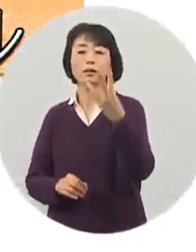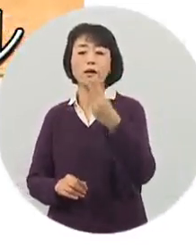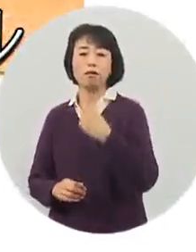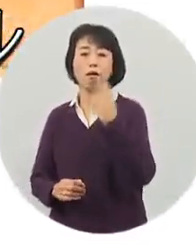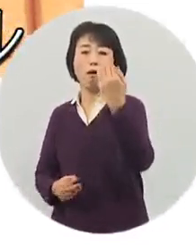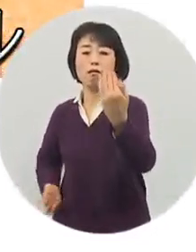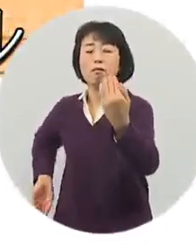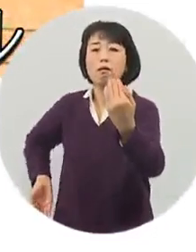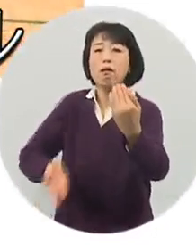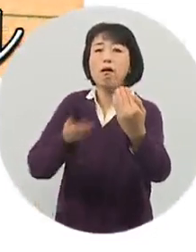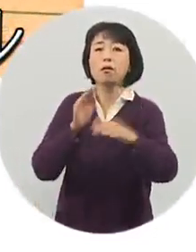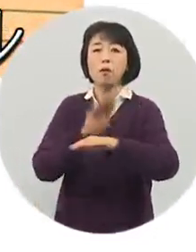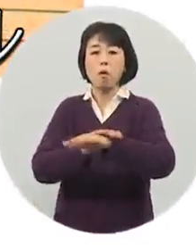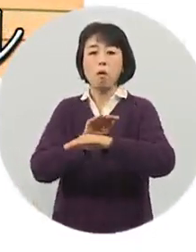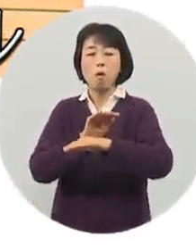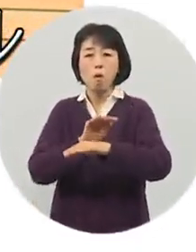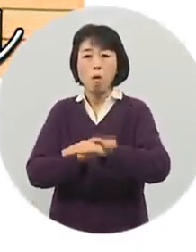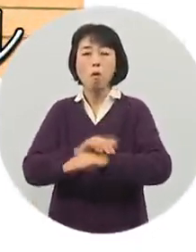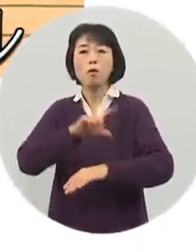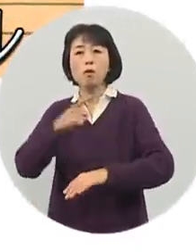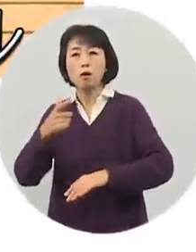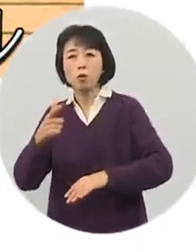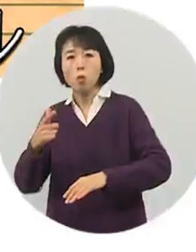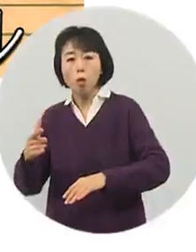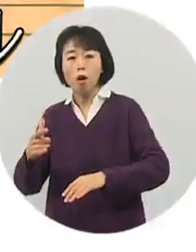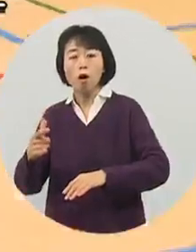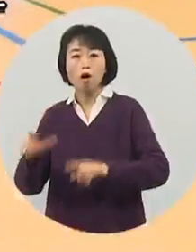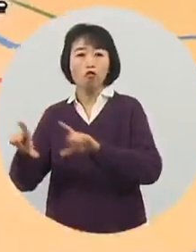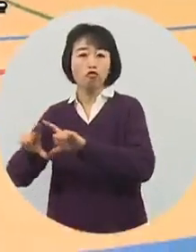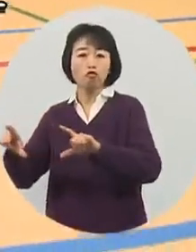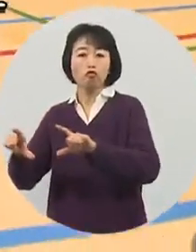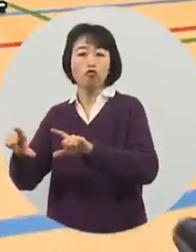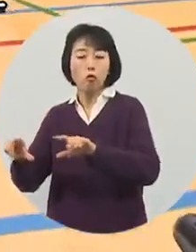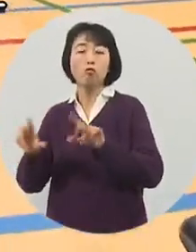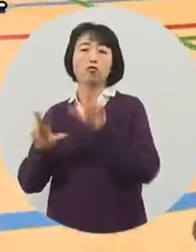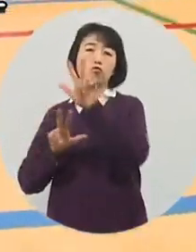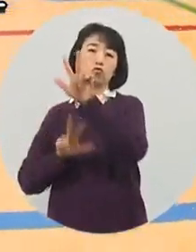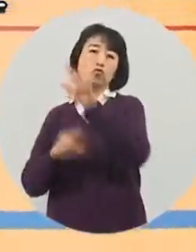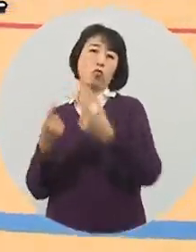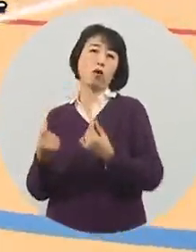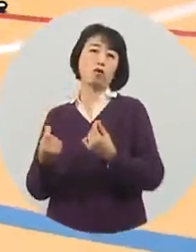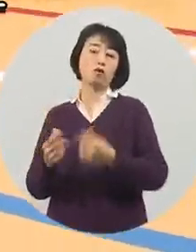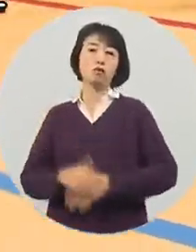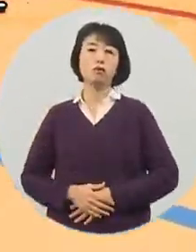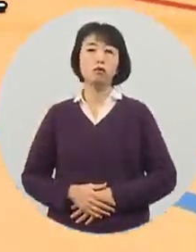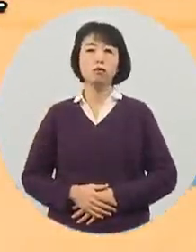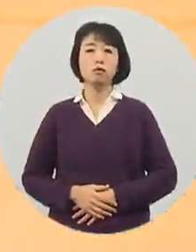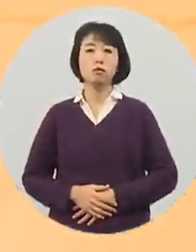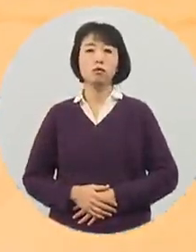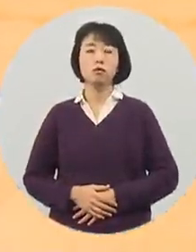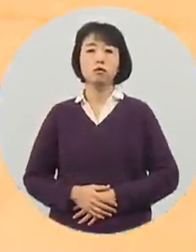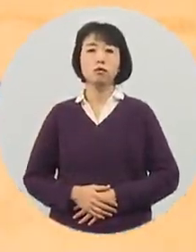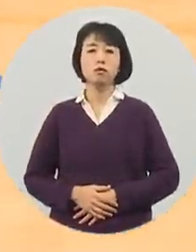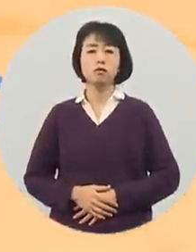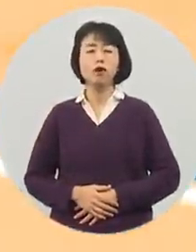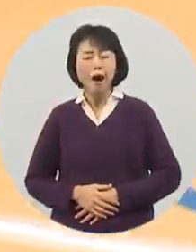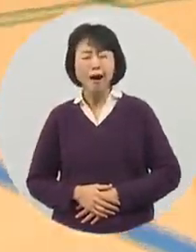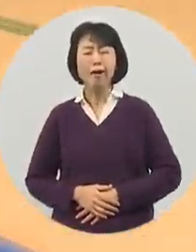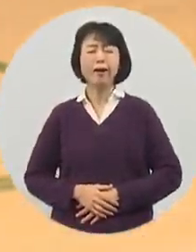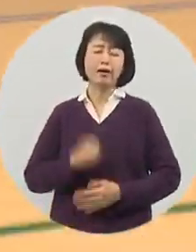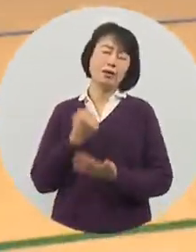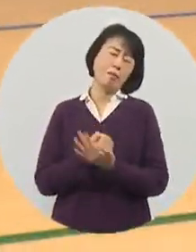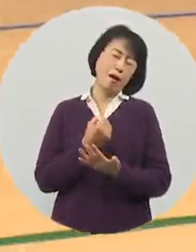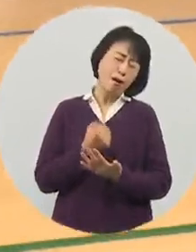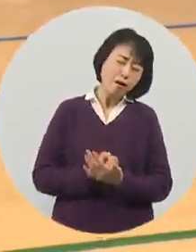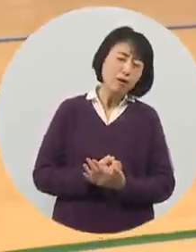普通のバレーボールとほぼ同じルールになっています。 おーすごい、まっすぐ来る。ごめんなさ